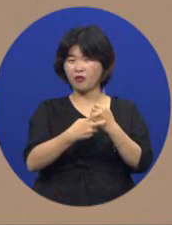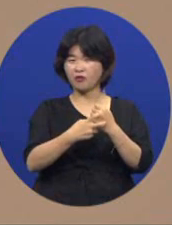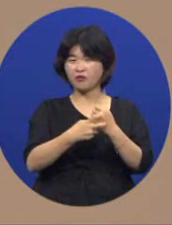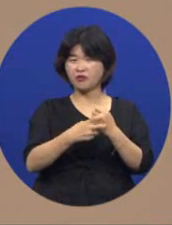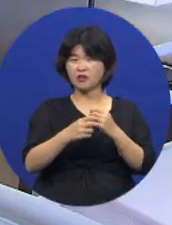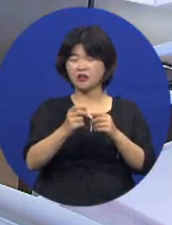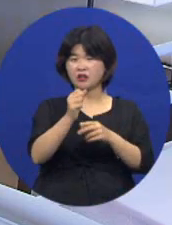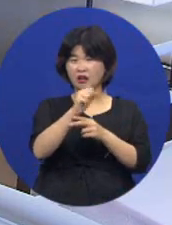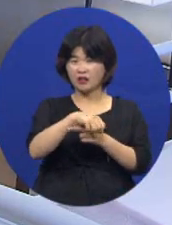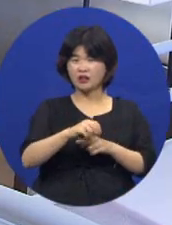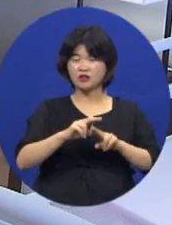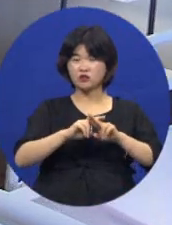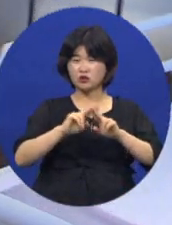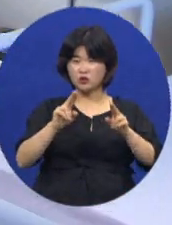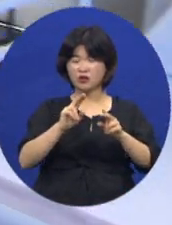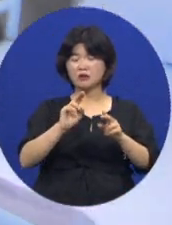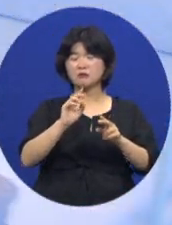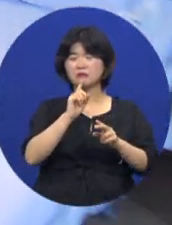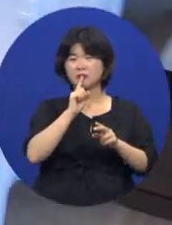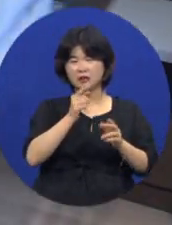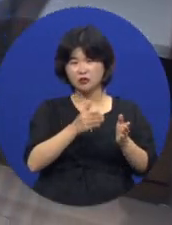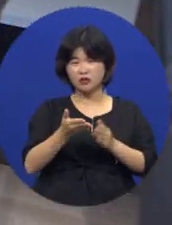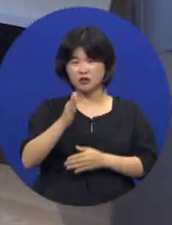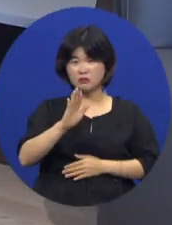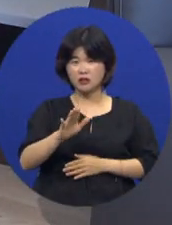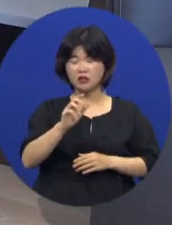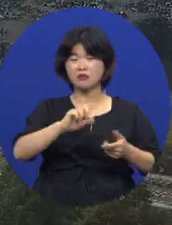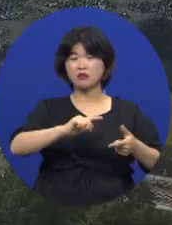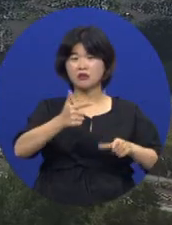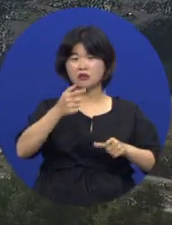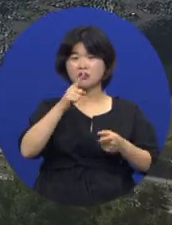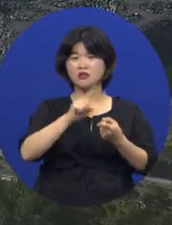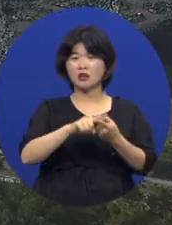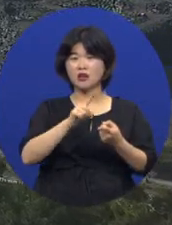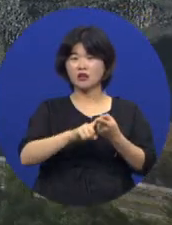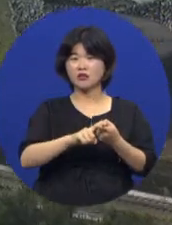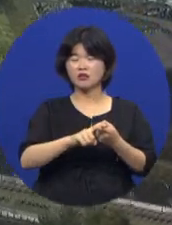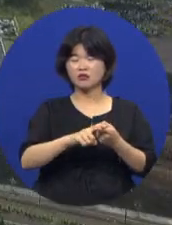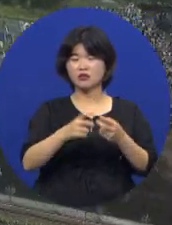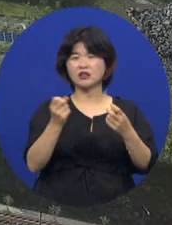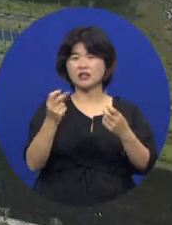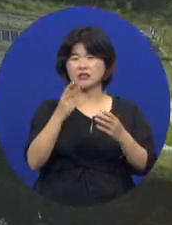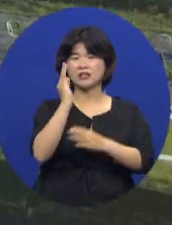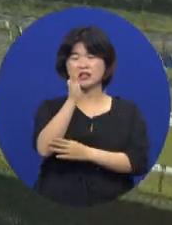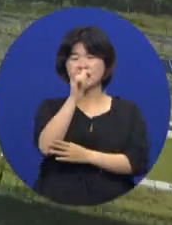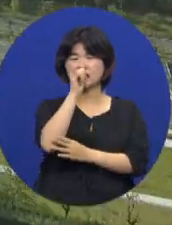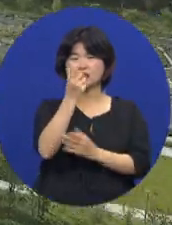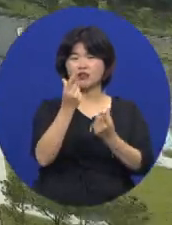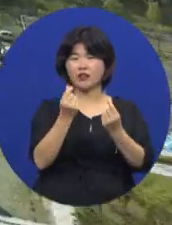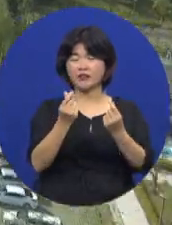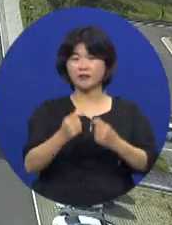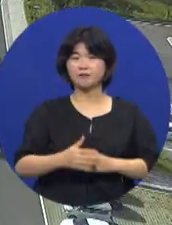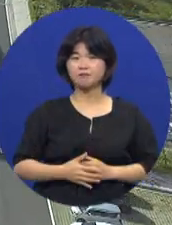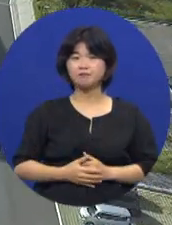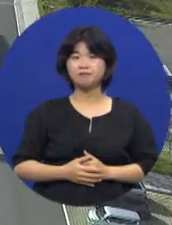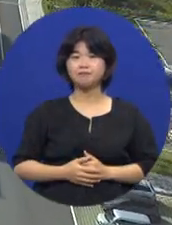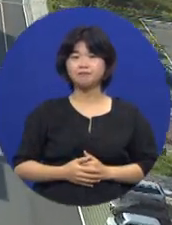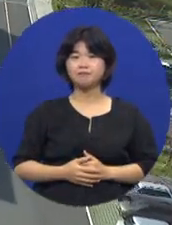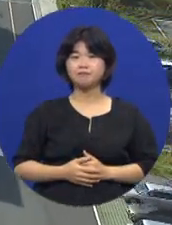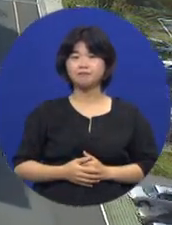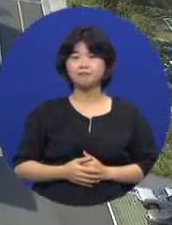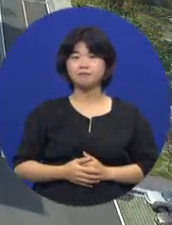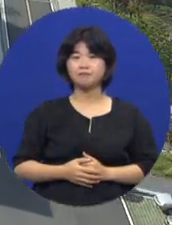개설 허가 취소 로 일단락 되는 듯 했지만 이번 항소심 판결로 재점화 될 전망입니다 mbc 뉴스 박주연